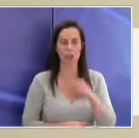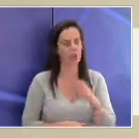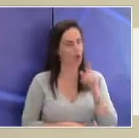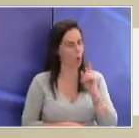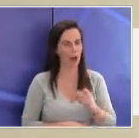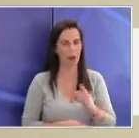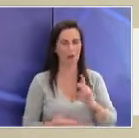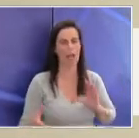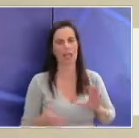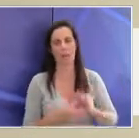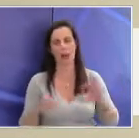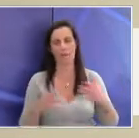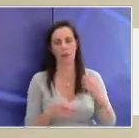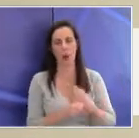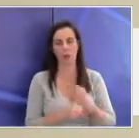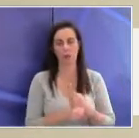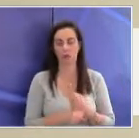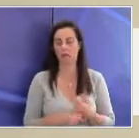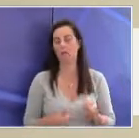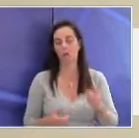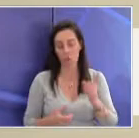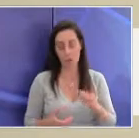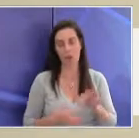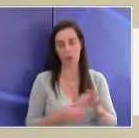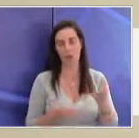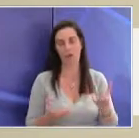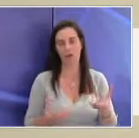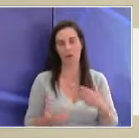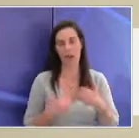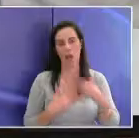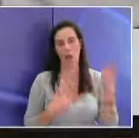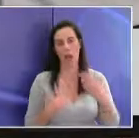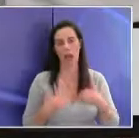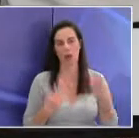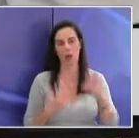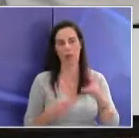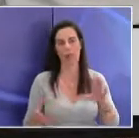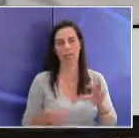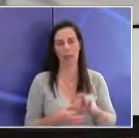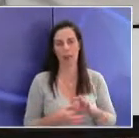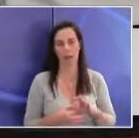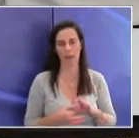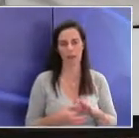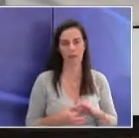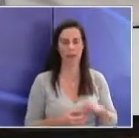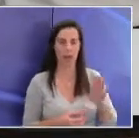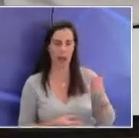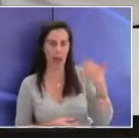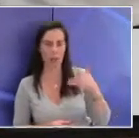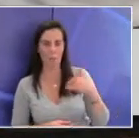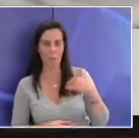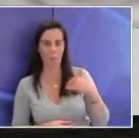הוא חייב להתחבר, והגוף שצריך אליו להתחבר, הגוף הטבעי, זה אנחנו. כן, אגב, ישב פה לפנינו מייקל